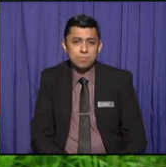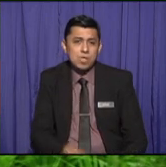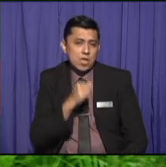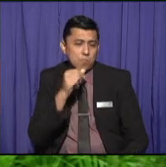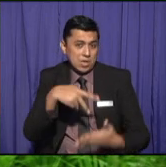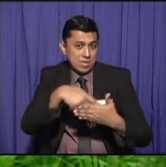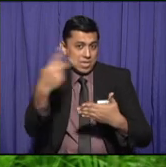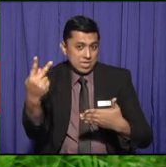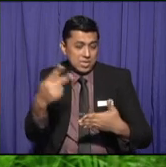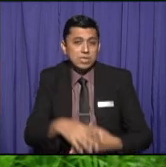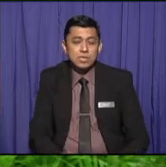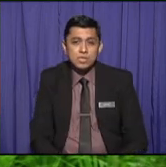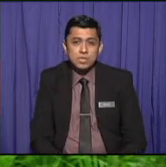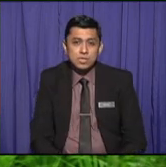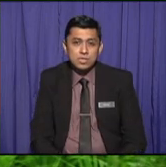padi.